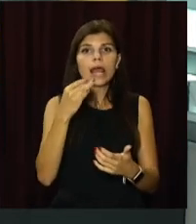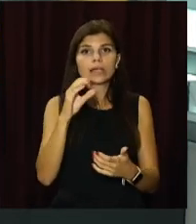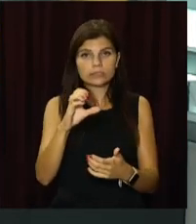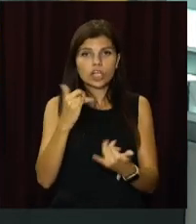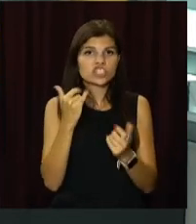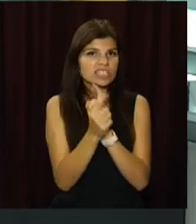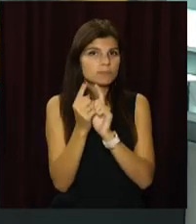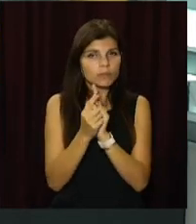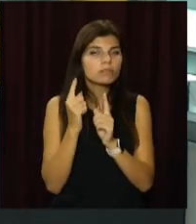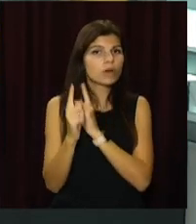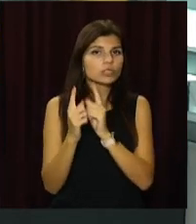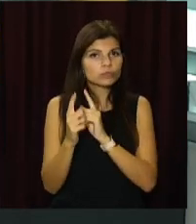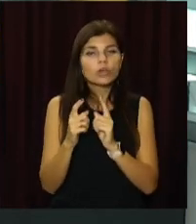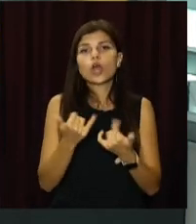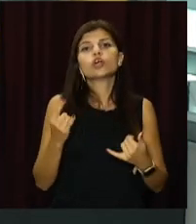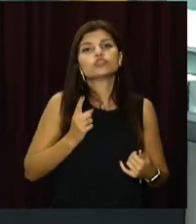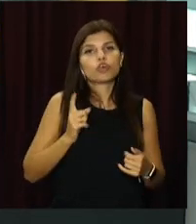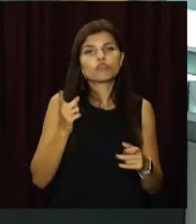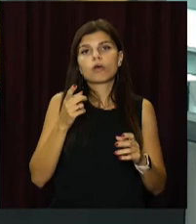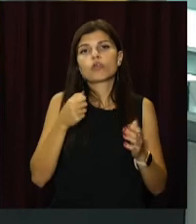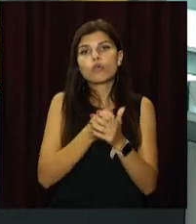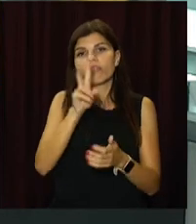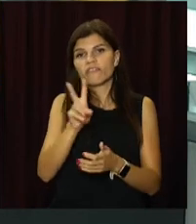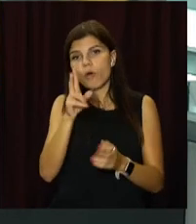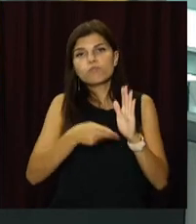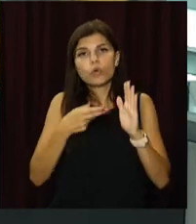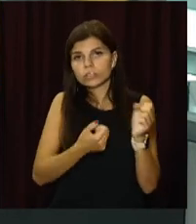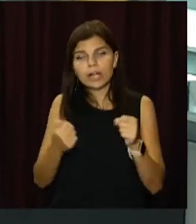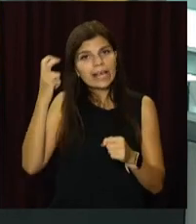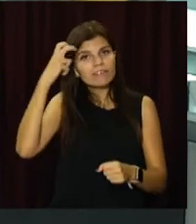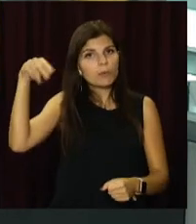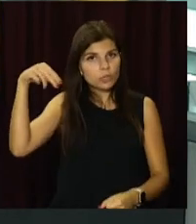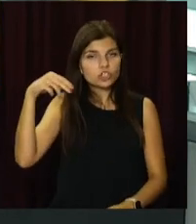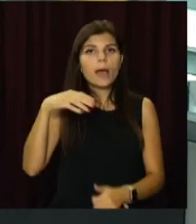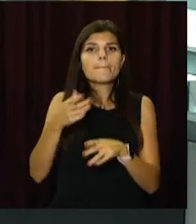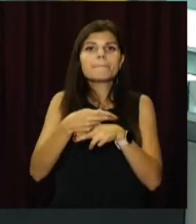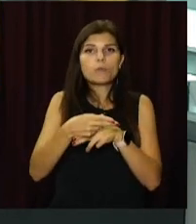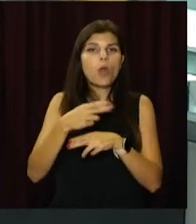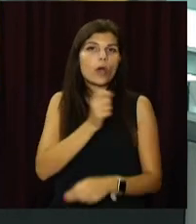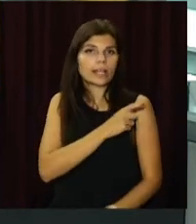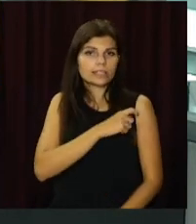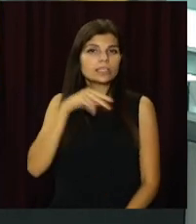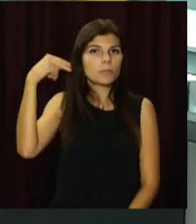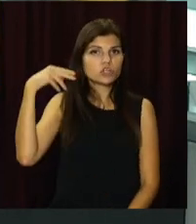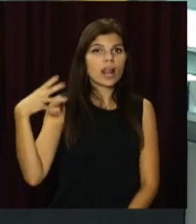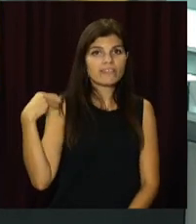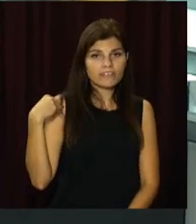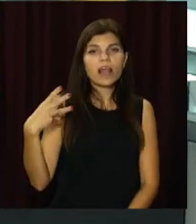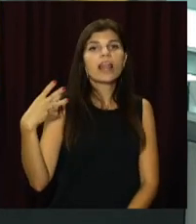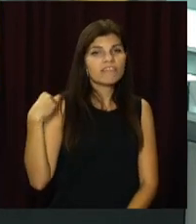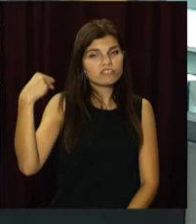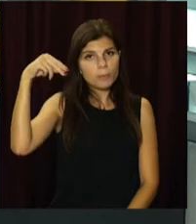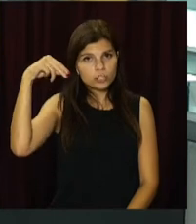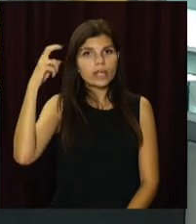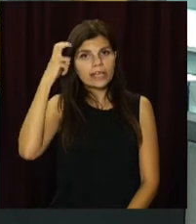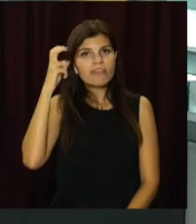курсують за зміненим маршрутом. Очікується затримка до 2 годин поїздів Київ-Запоріжжя, Маріуполь-Одеса, Запоріжжя-Львів,